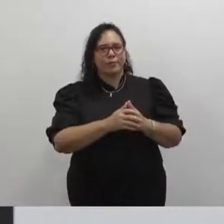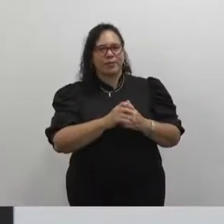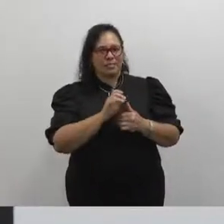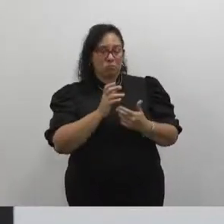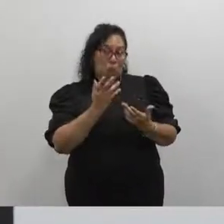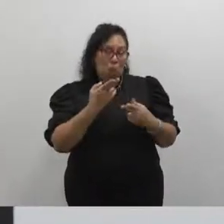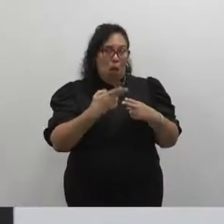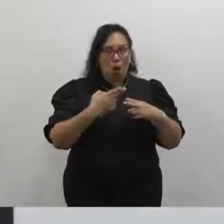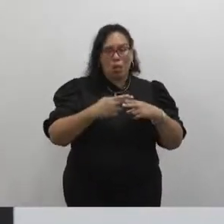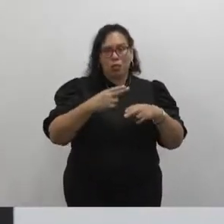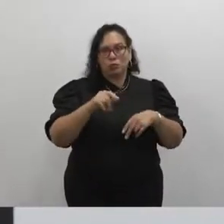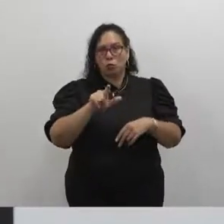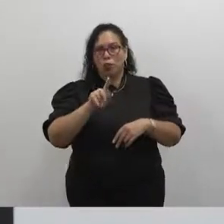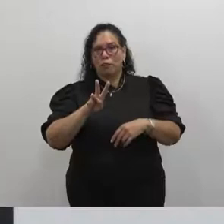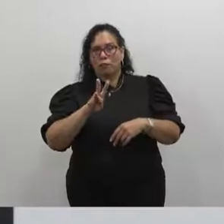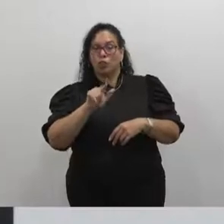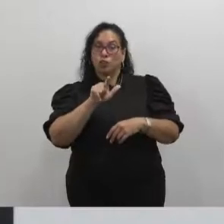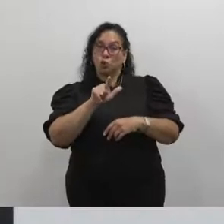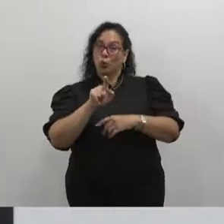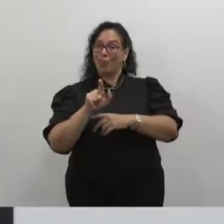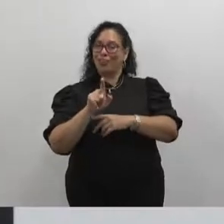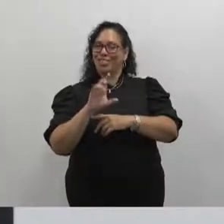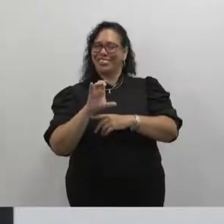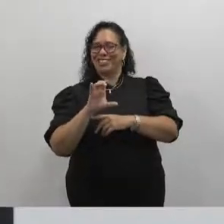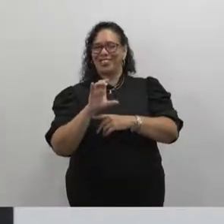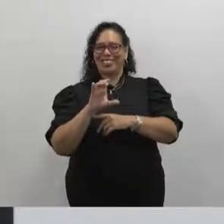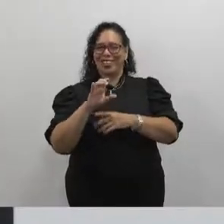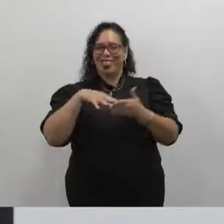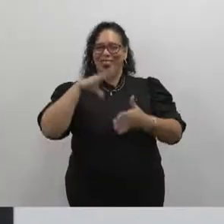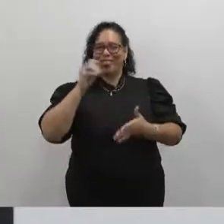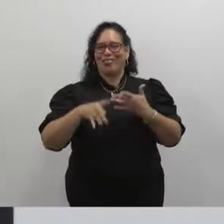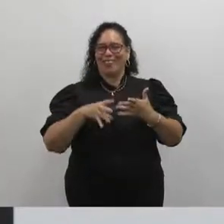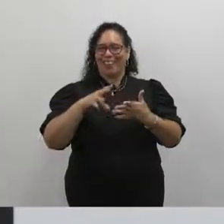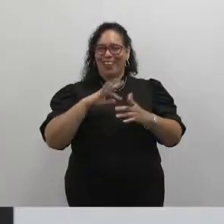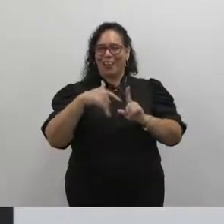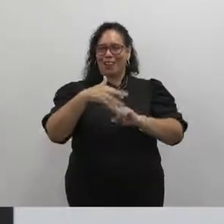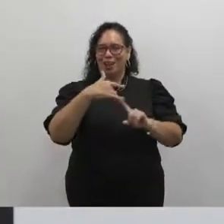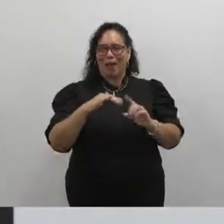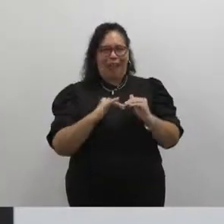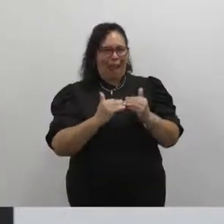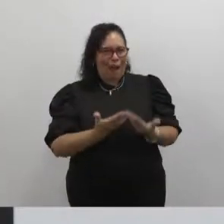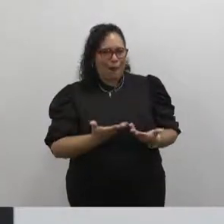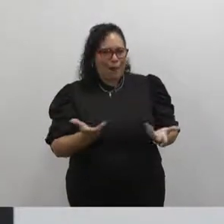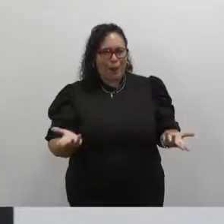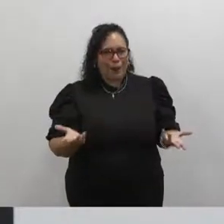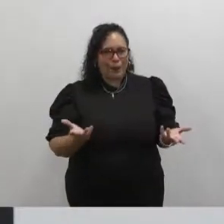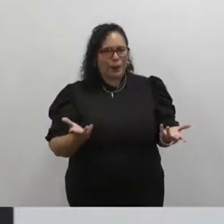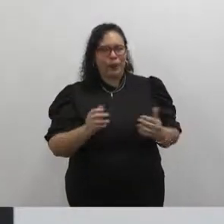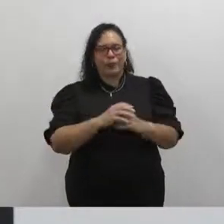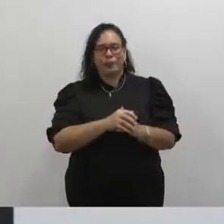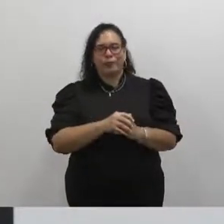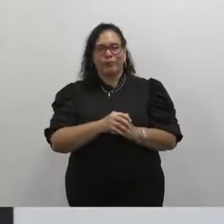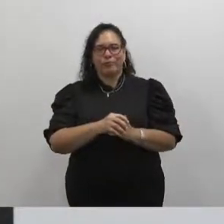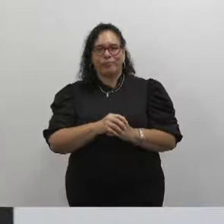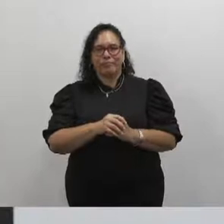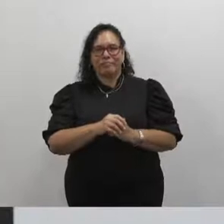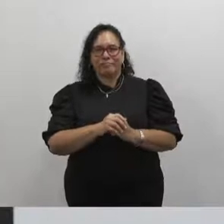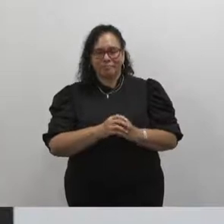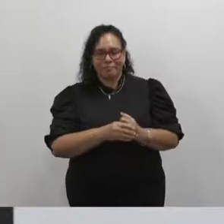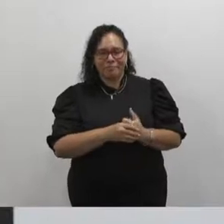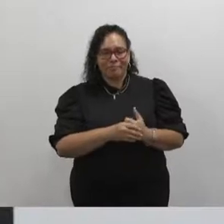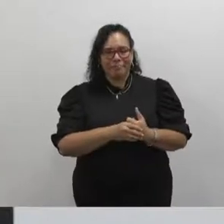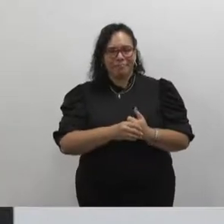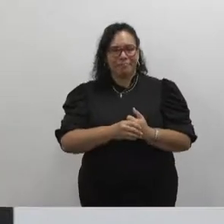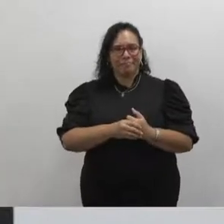chăm rõ đó ngá chìa tiên tọa chìa lùm đập lùm đói tam rõ khai rõ ngay rõ